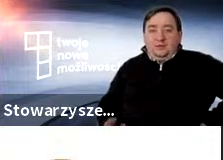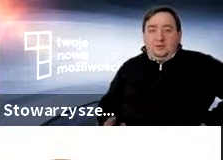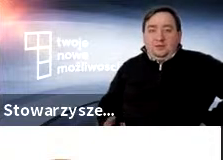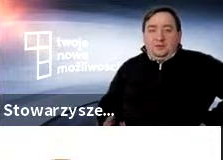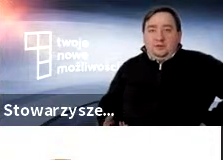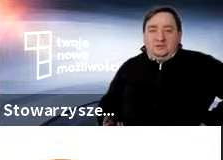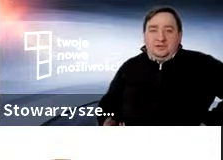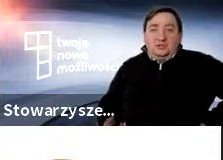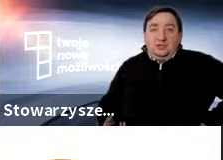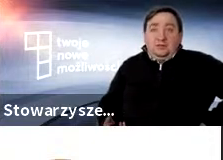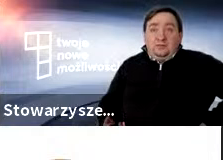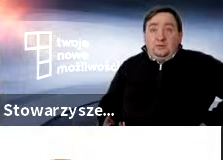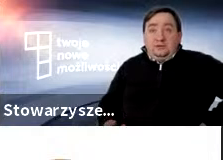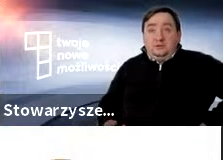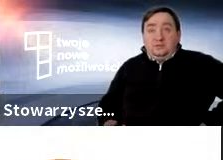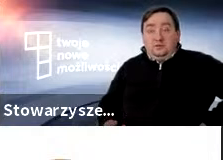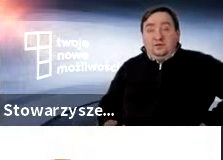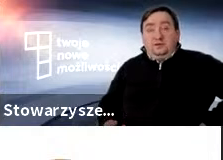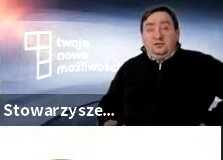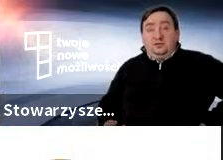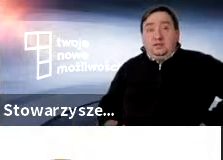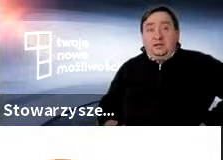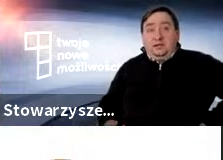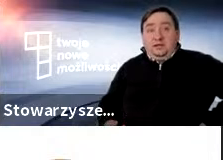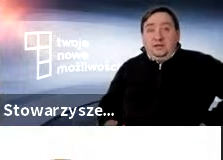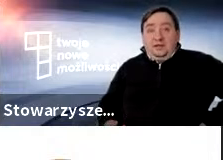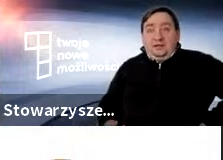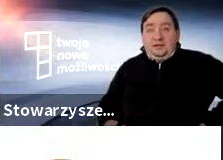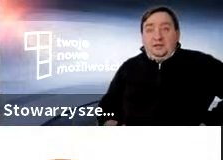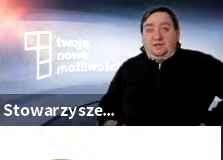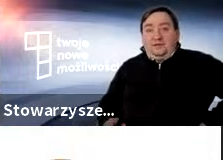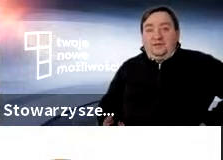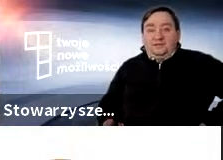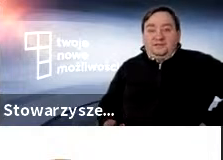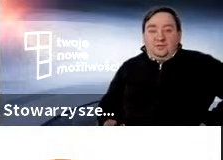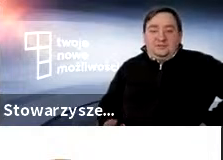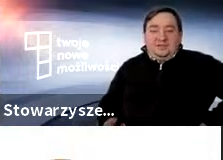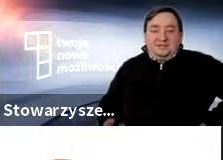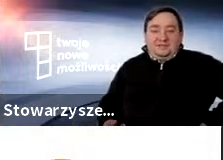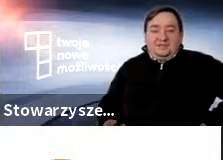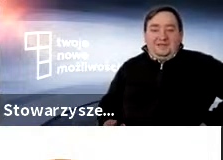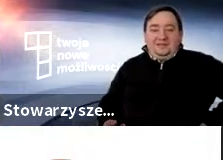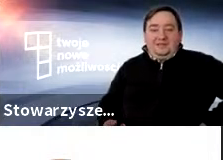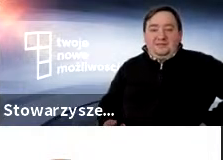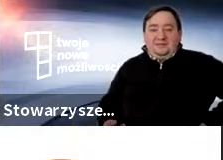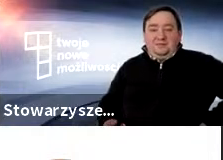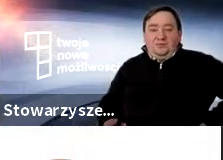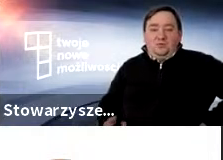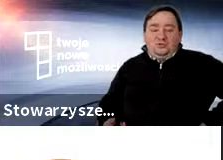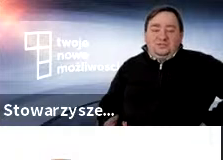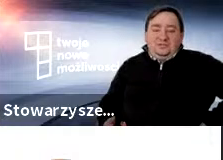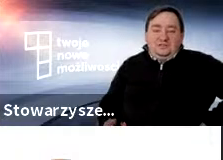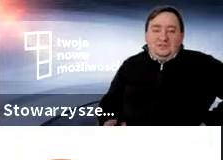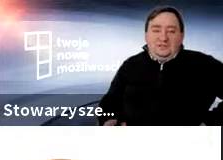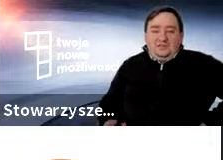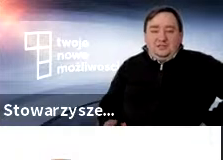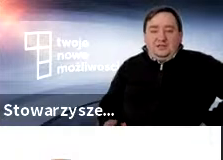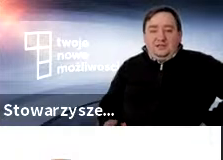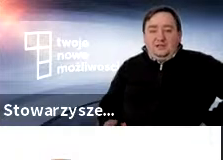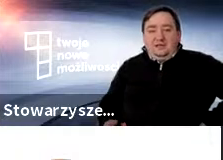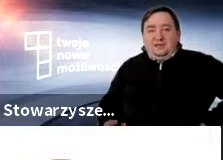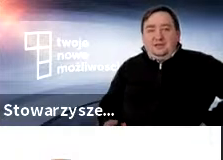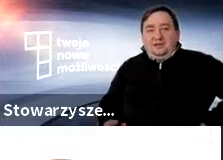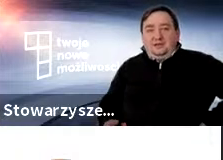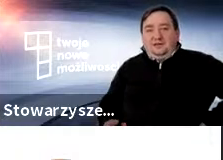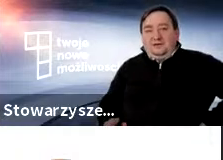ryzykiem, zagrożeniem zdrowia i życia. W takich sytuacjach asystent mógł uczestniczyć w